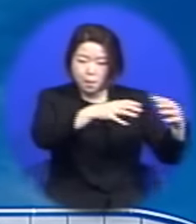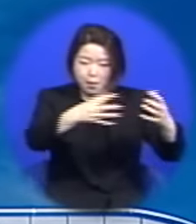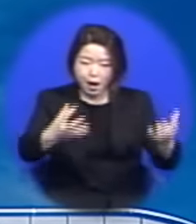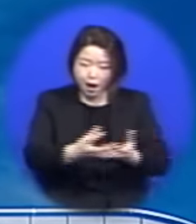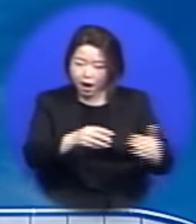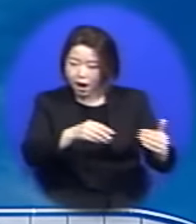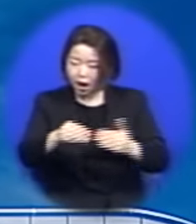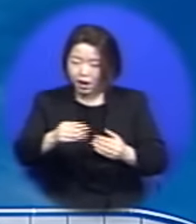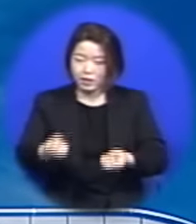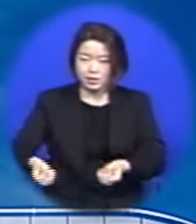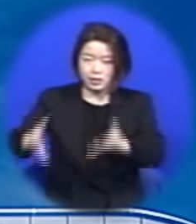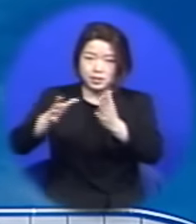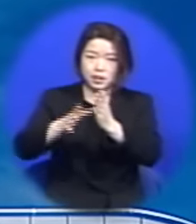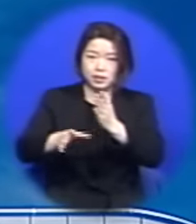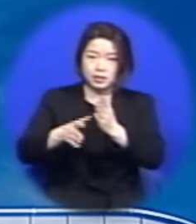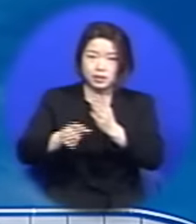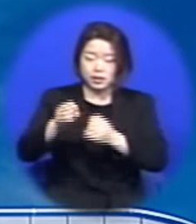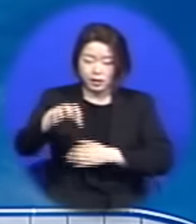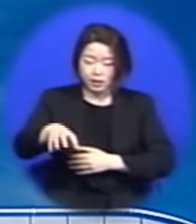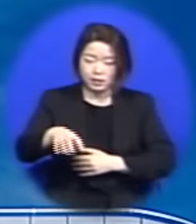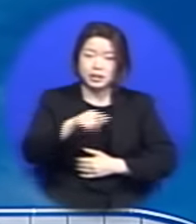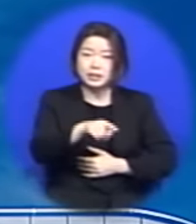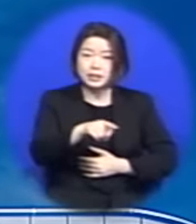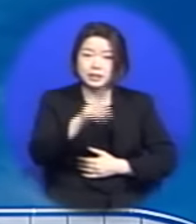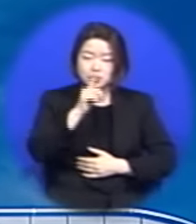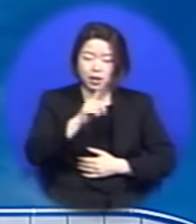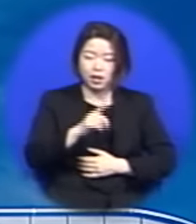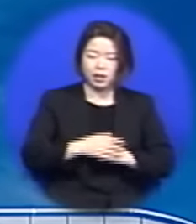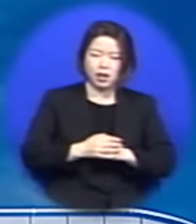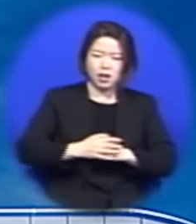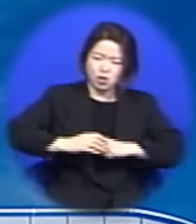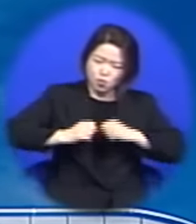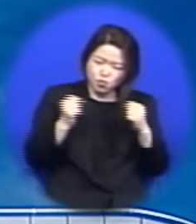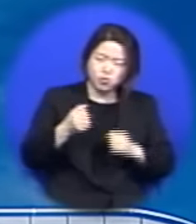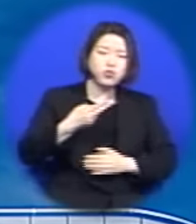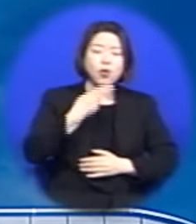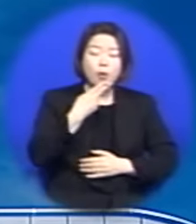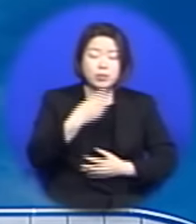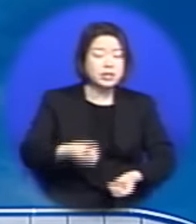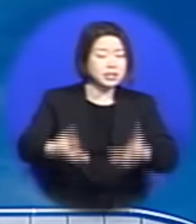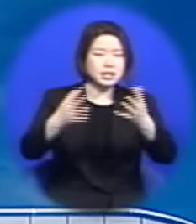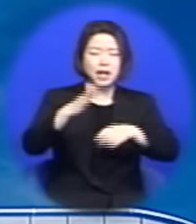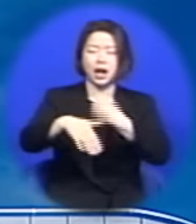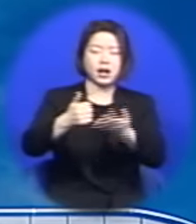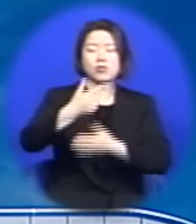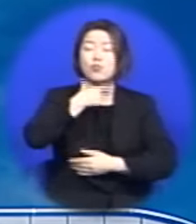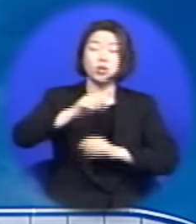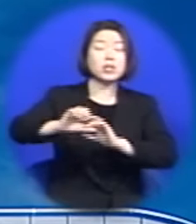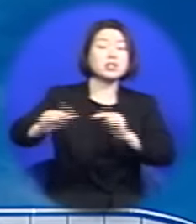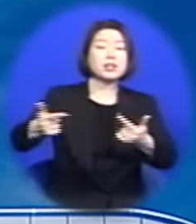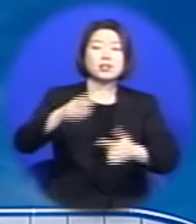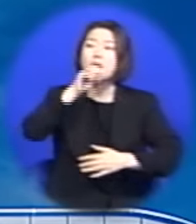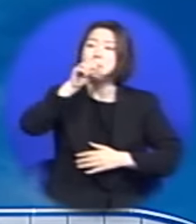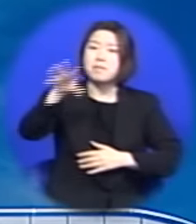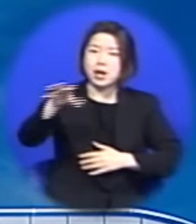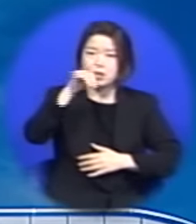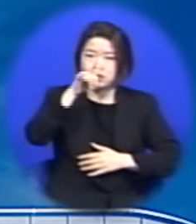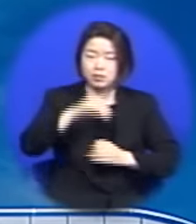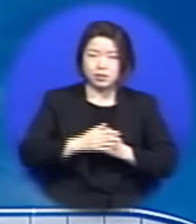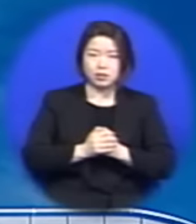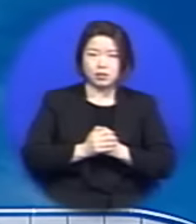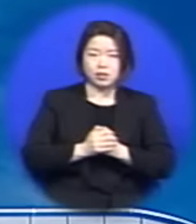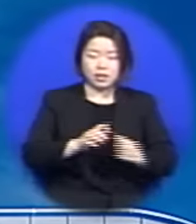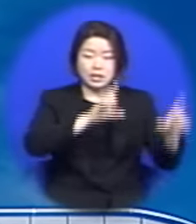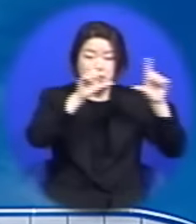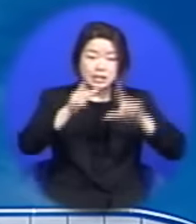그 사람에게 순종 없는 제사 하나님이 원하지 않는다 삶에서 하나님에게 순종하지